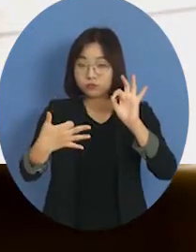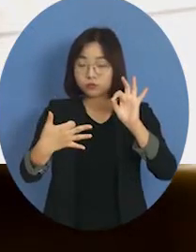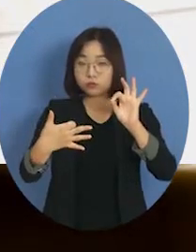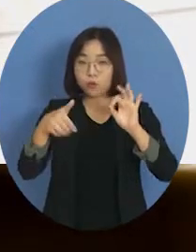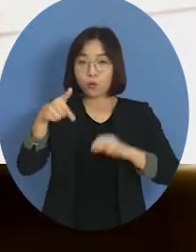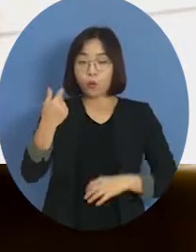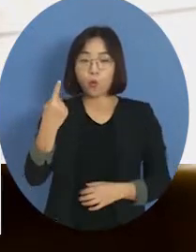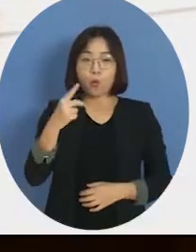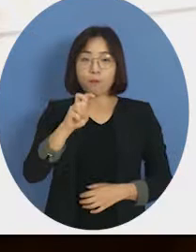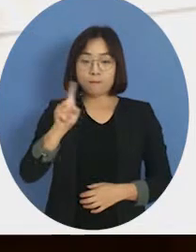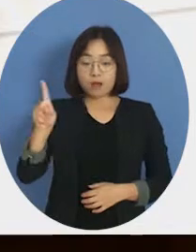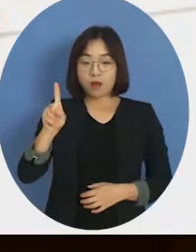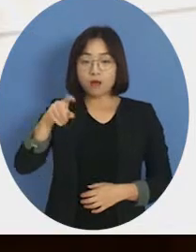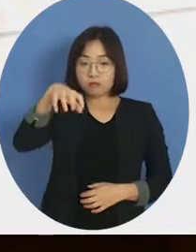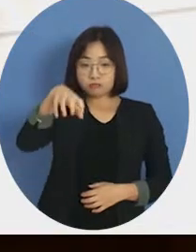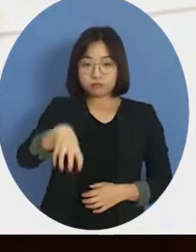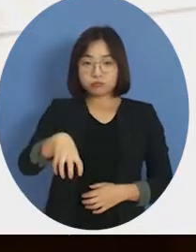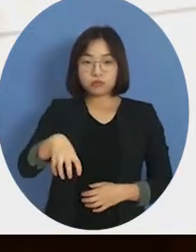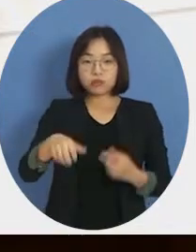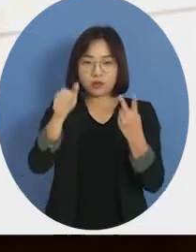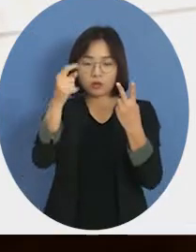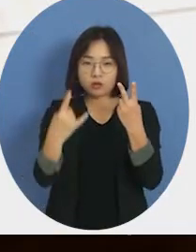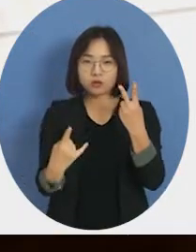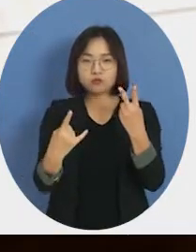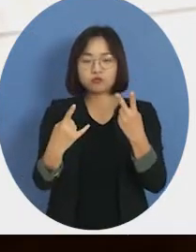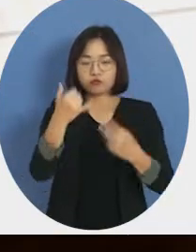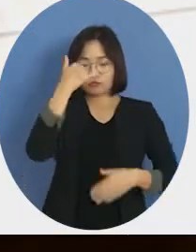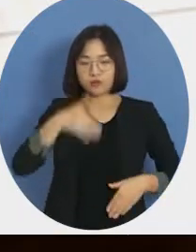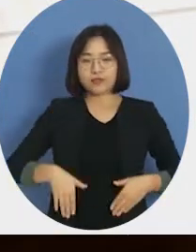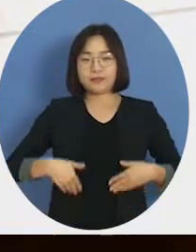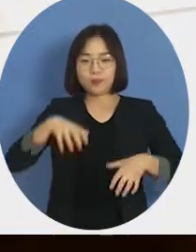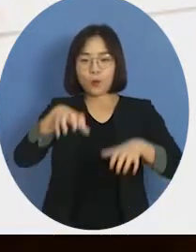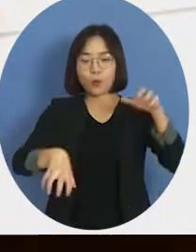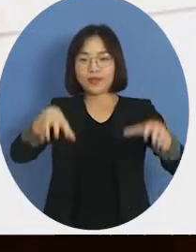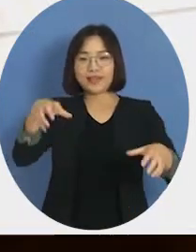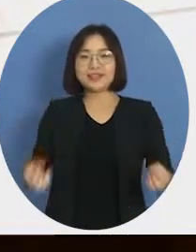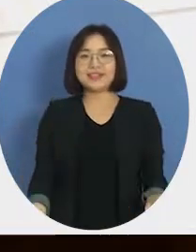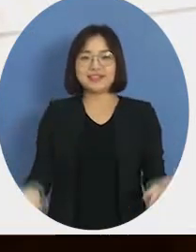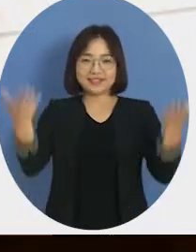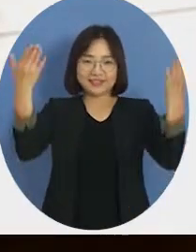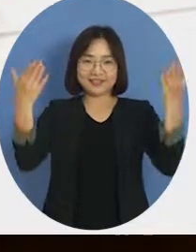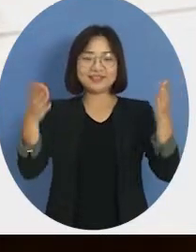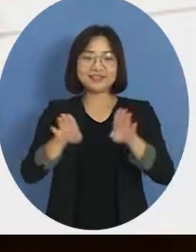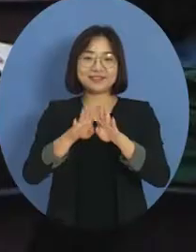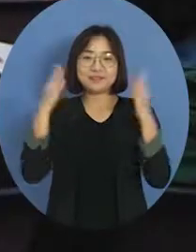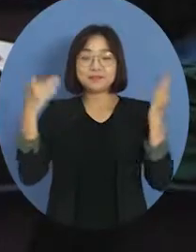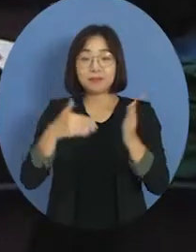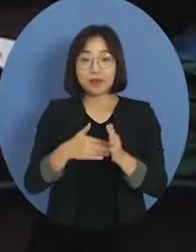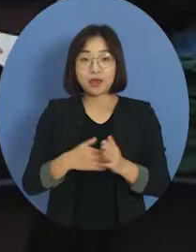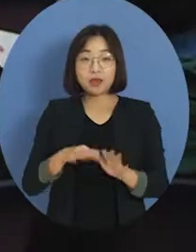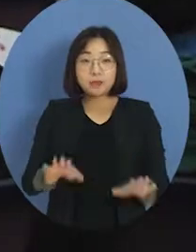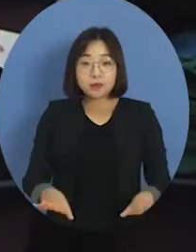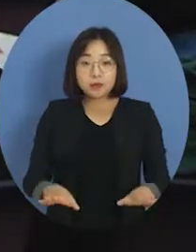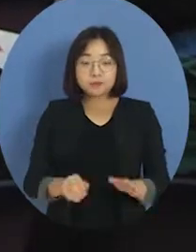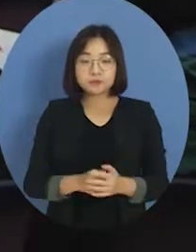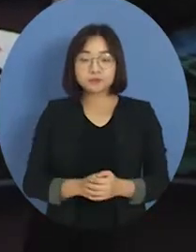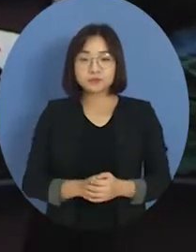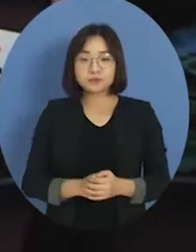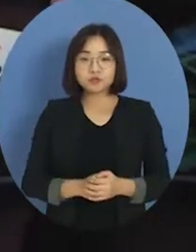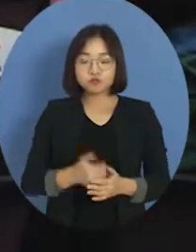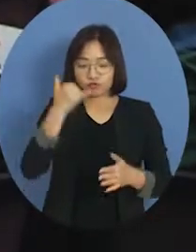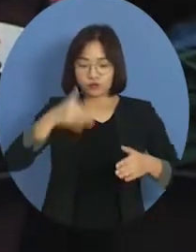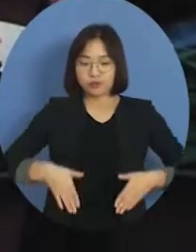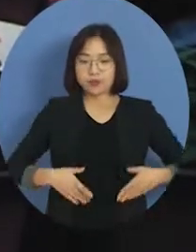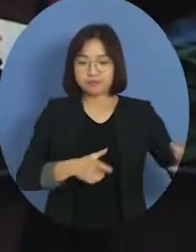공주 고마 컨벤션홀에서 제2회 충남형 동네자치 한마당이 개최됐습니다. 이번 행사는 충남도